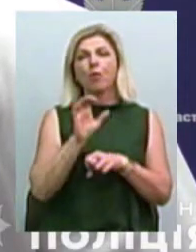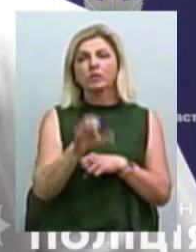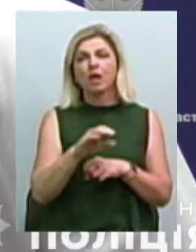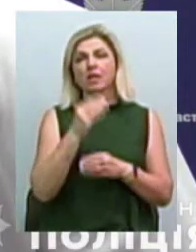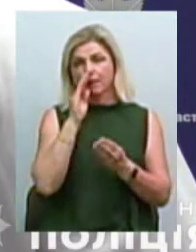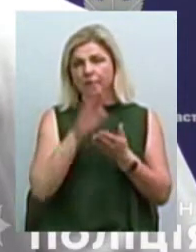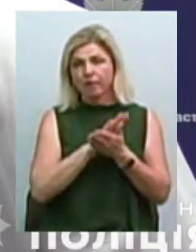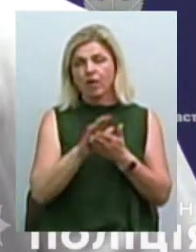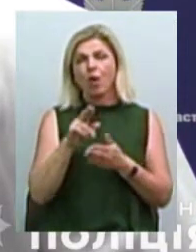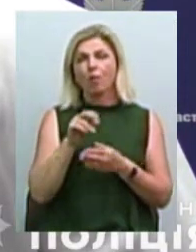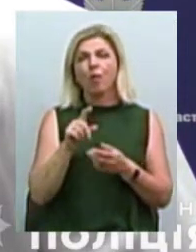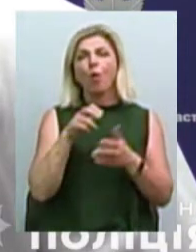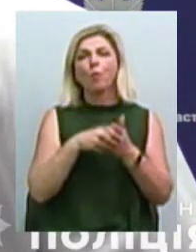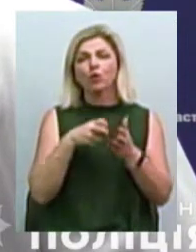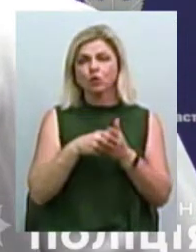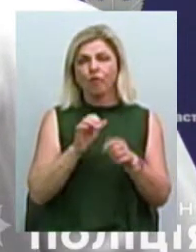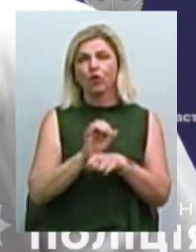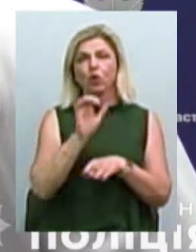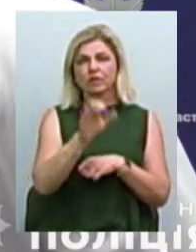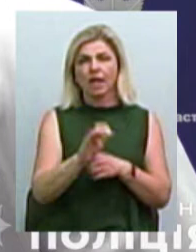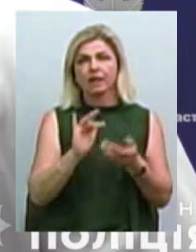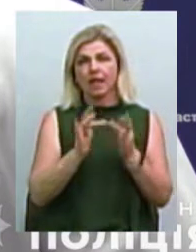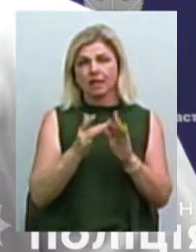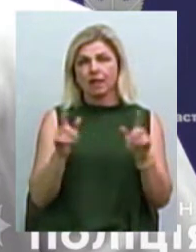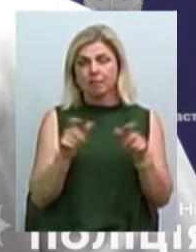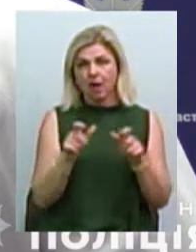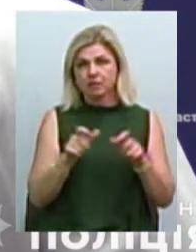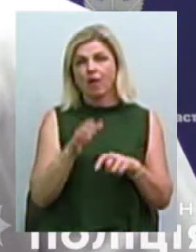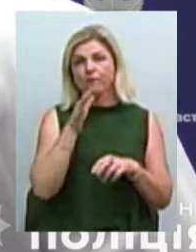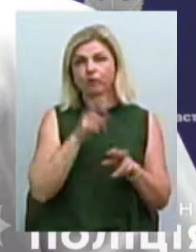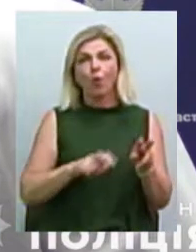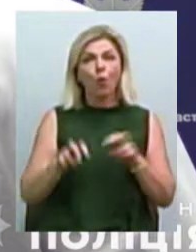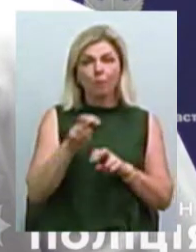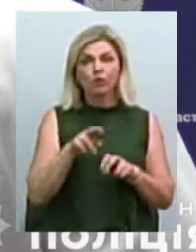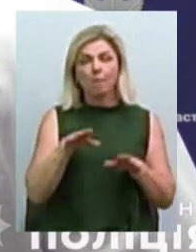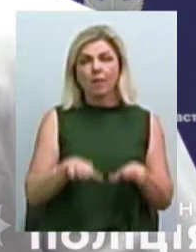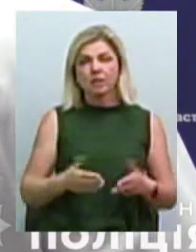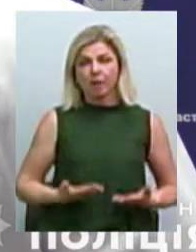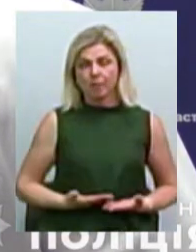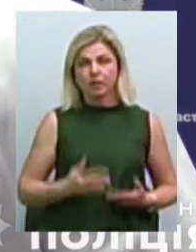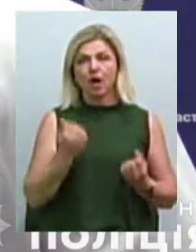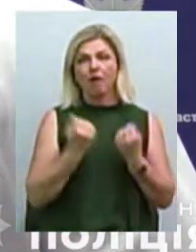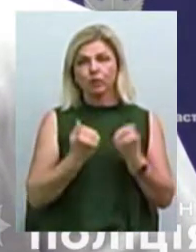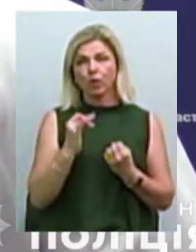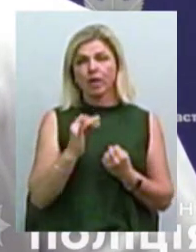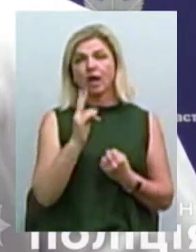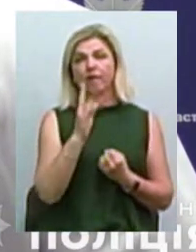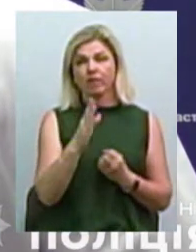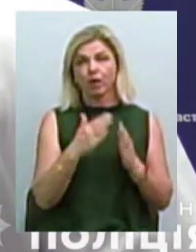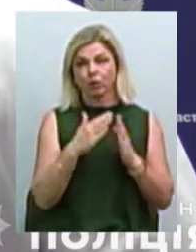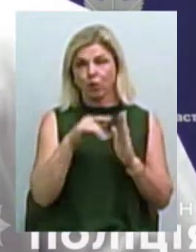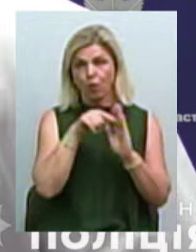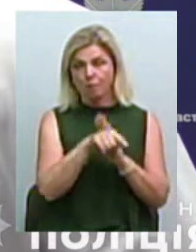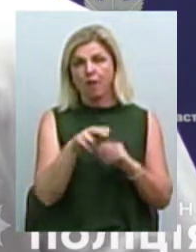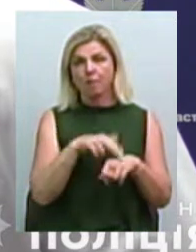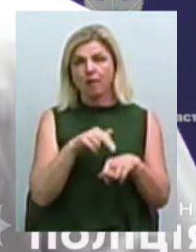поштову доставку товарів з інтернет-магазину. В ході ряду обшуків за місцем мешкання, в автомобілі та на квартирі складі правоохоронці